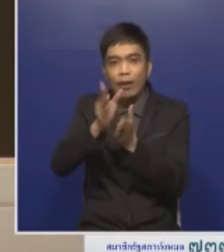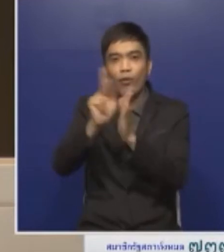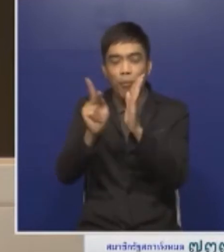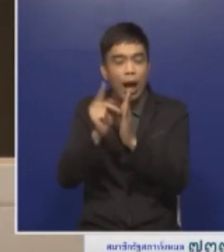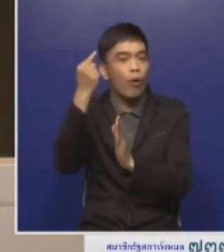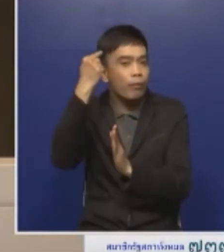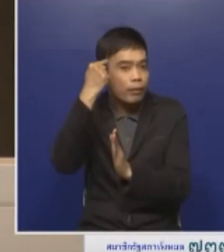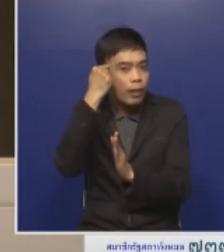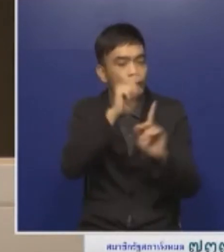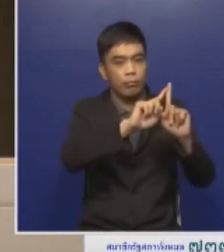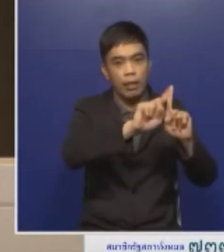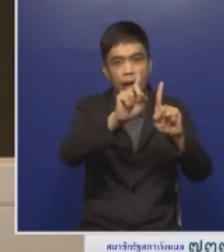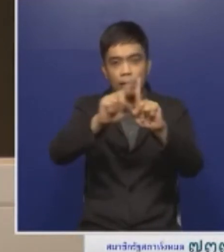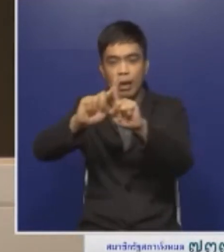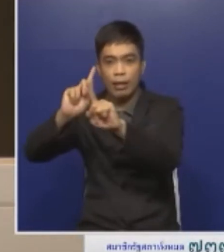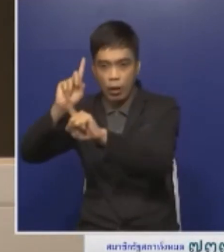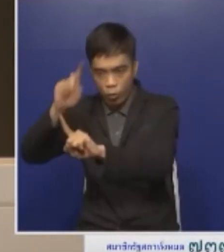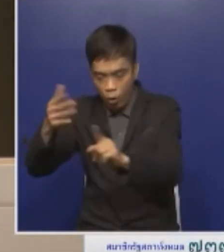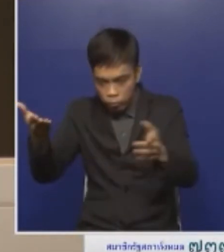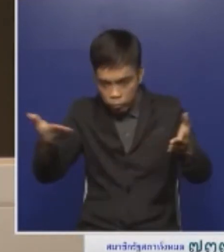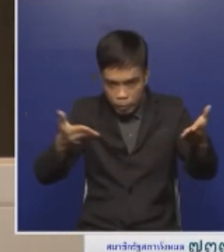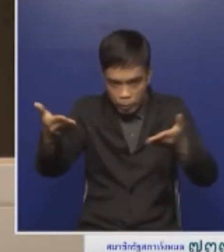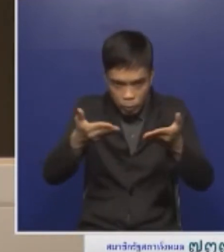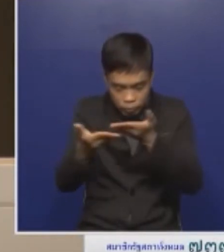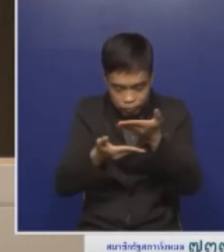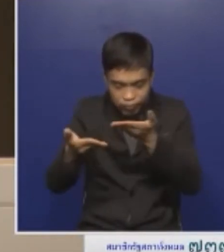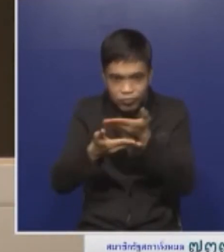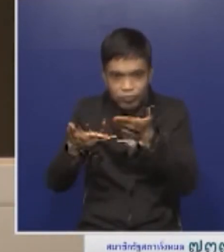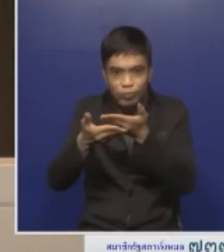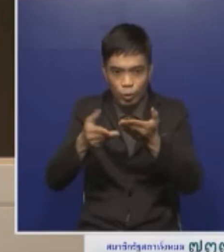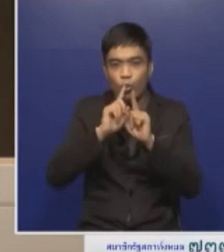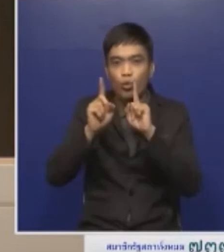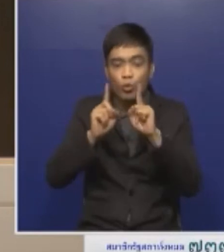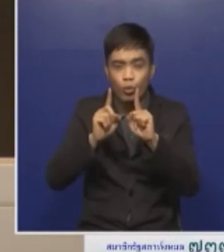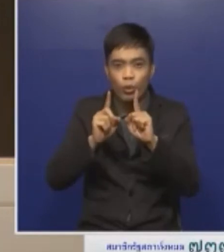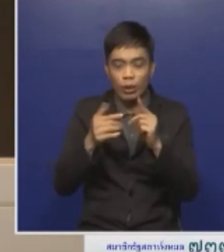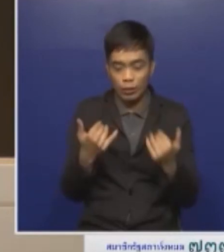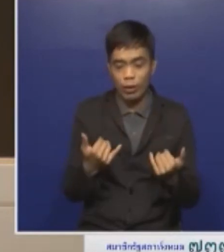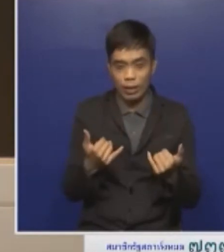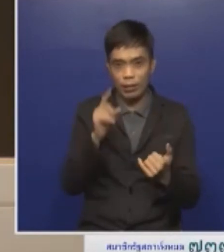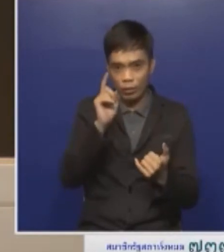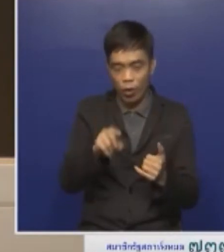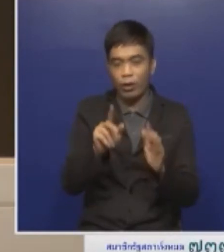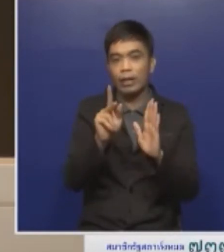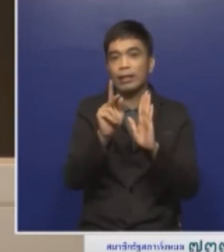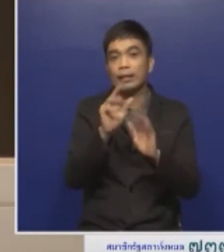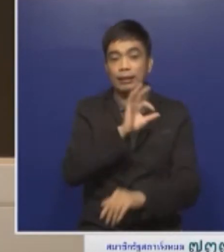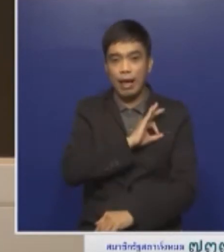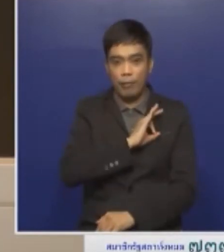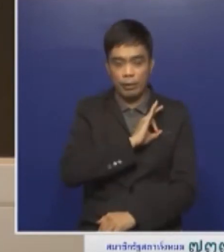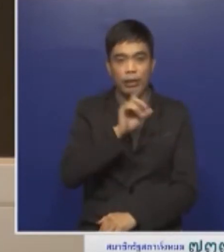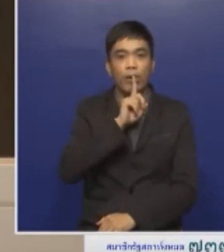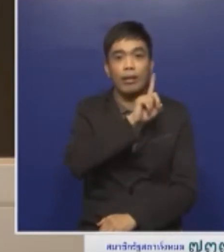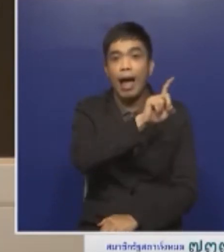ิดในห้องนี้เพีงแต่ว่าสมาชิอยู่ในกรอบ แล้วก็เราต้ขอมัติเมื่อ